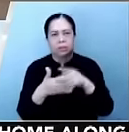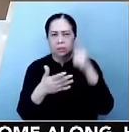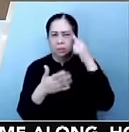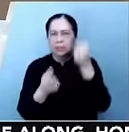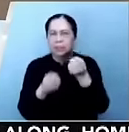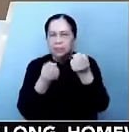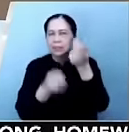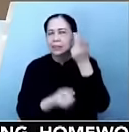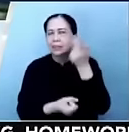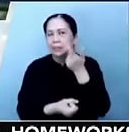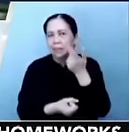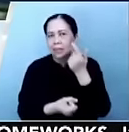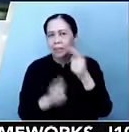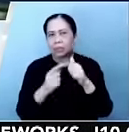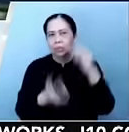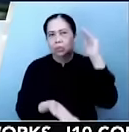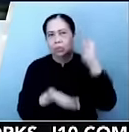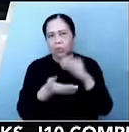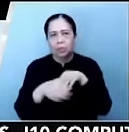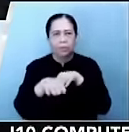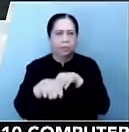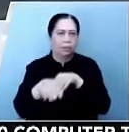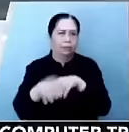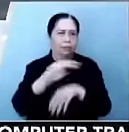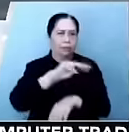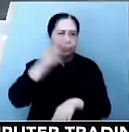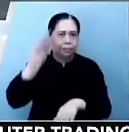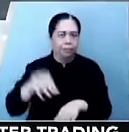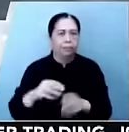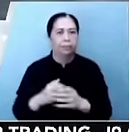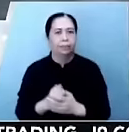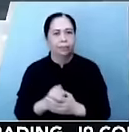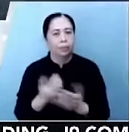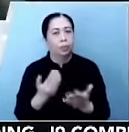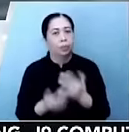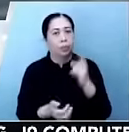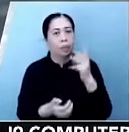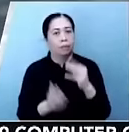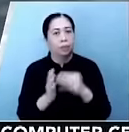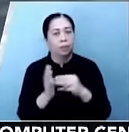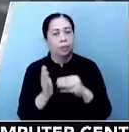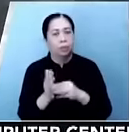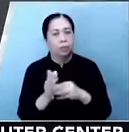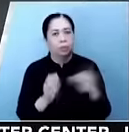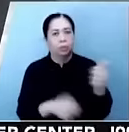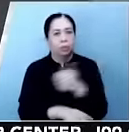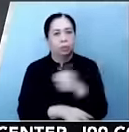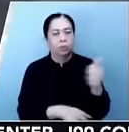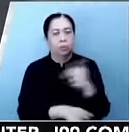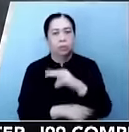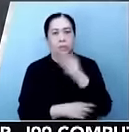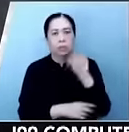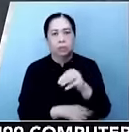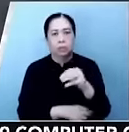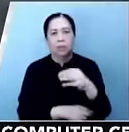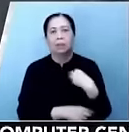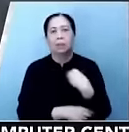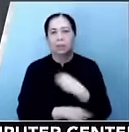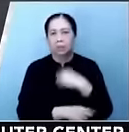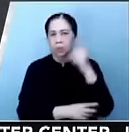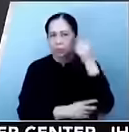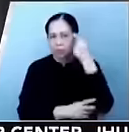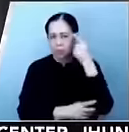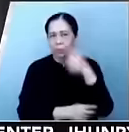para ibsan ang mabigat na traffic sa Kamaynilaan. Halos kalahating milyon ng commuters sa Metro Manila ay kawanin ng gobyerno ayon sa